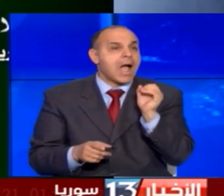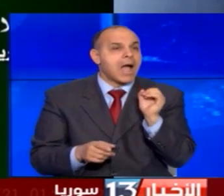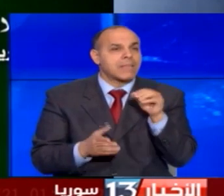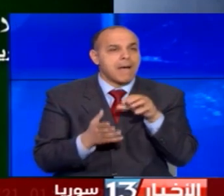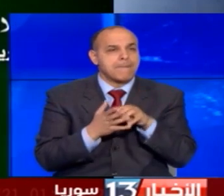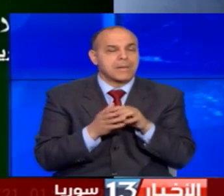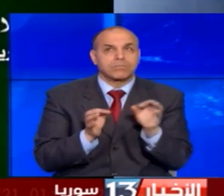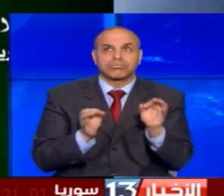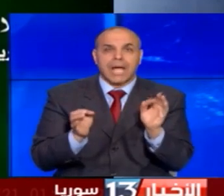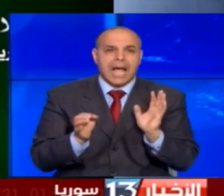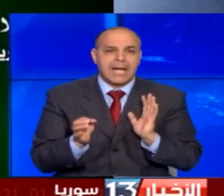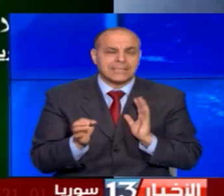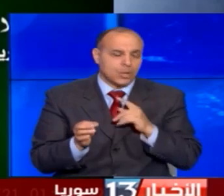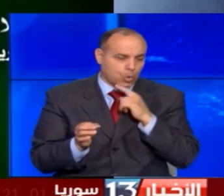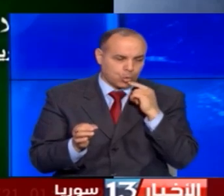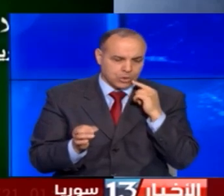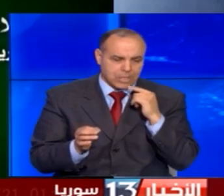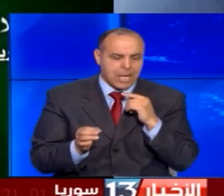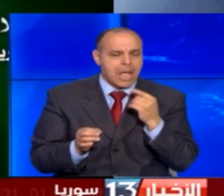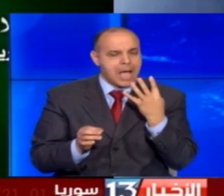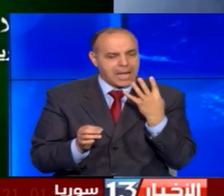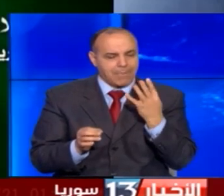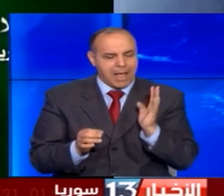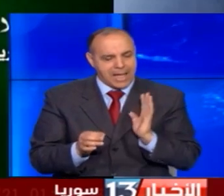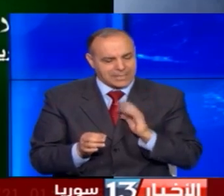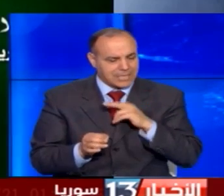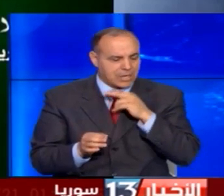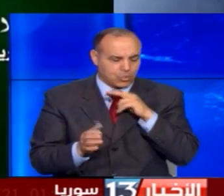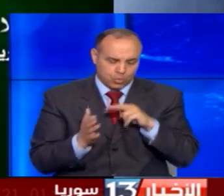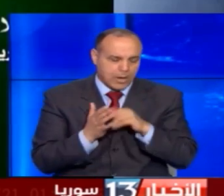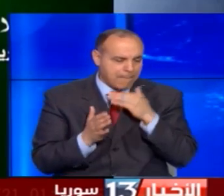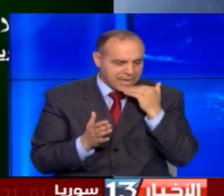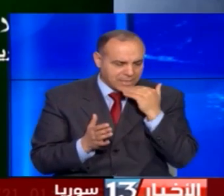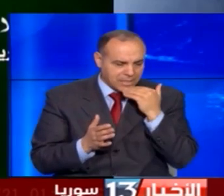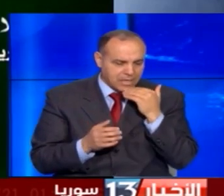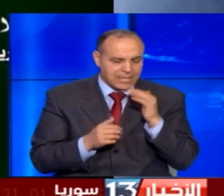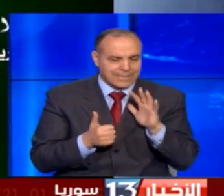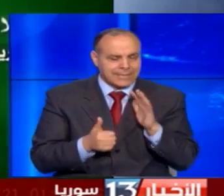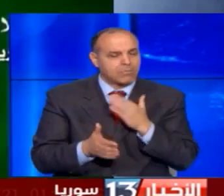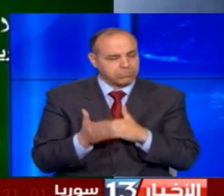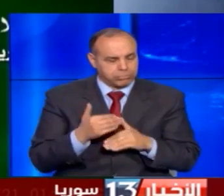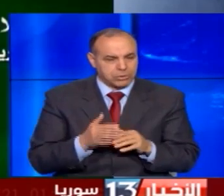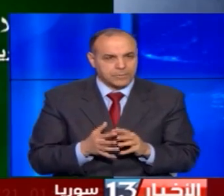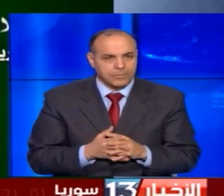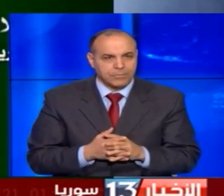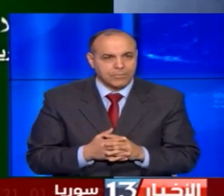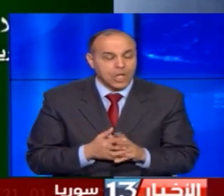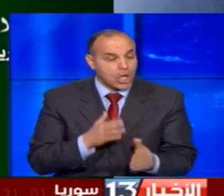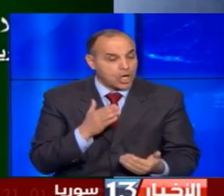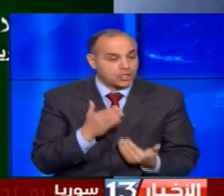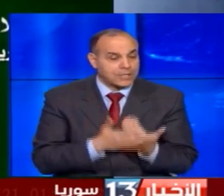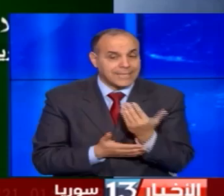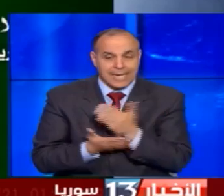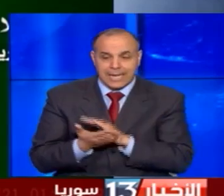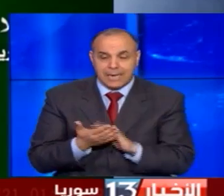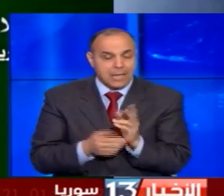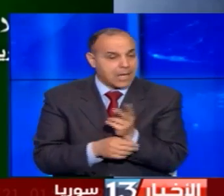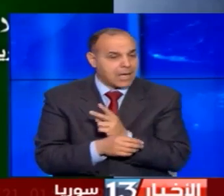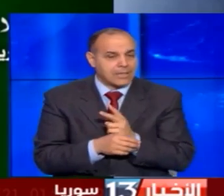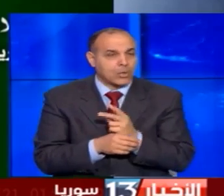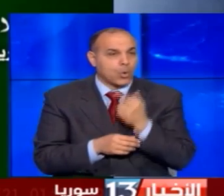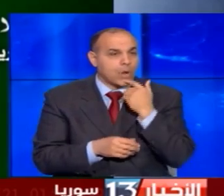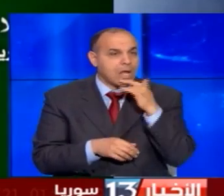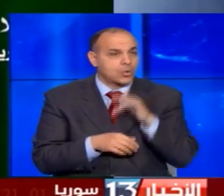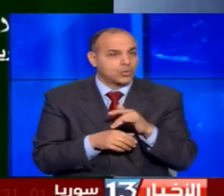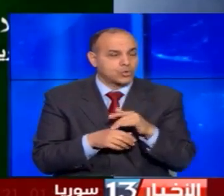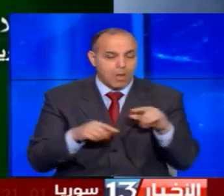مركز التحكم العسكري الروسي عن مقتل 4 جنود سوريين وإصابة 6 آخرين. تطورات ميدانية خطيرة قد تهدد